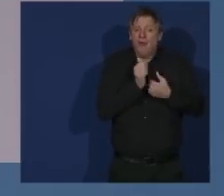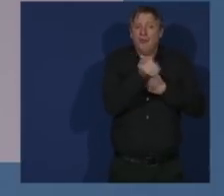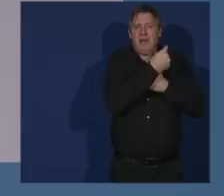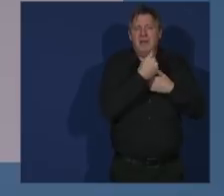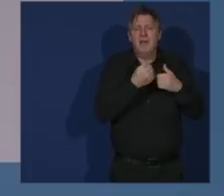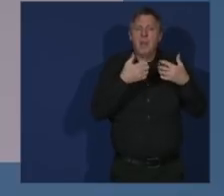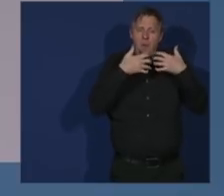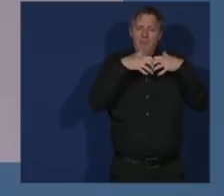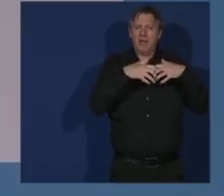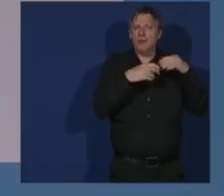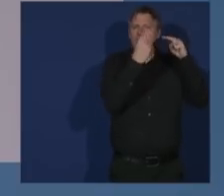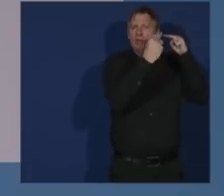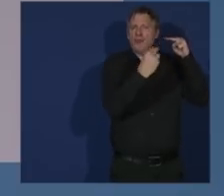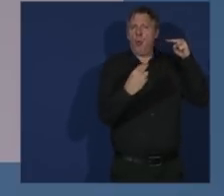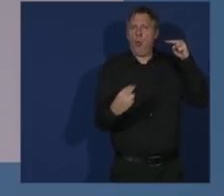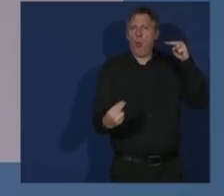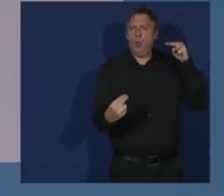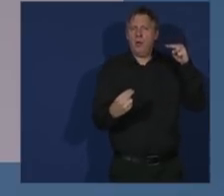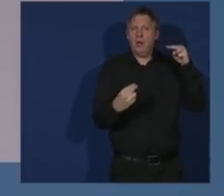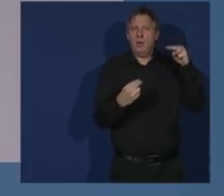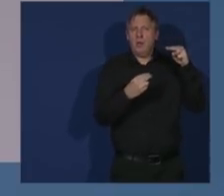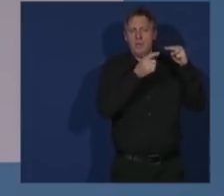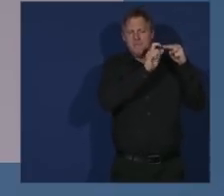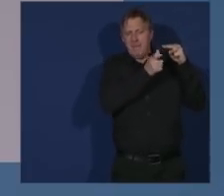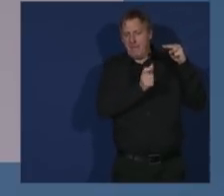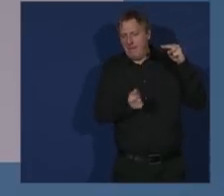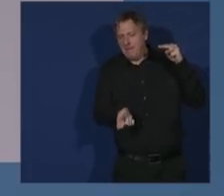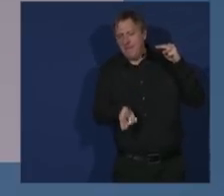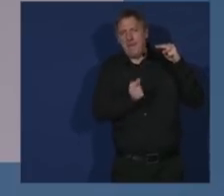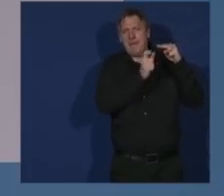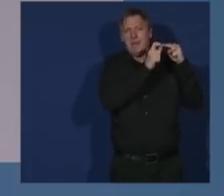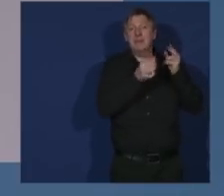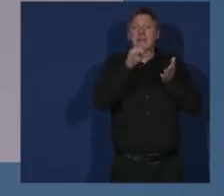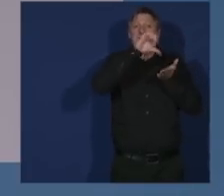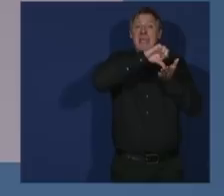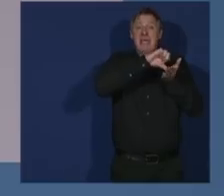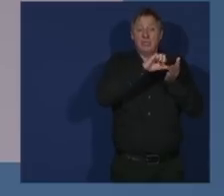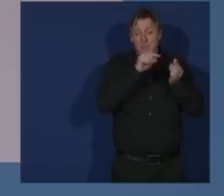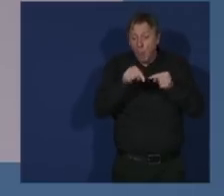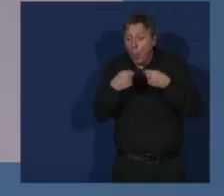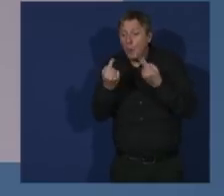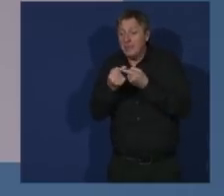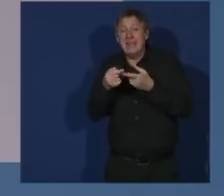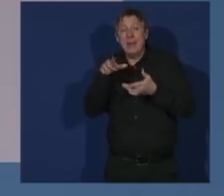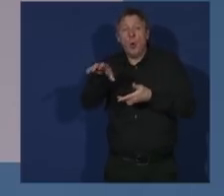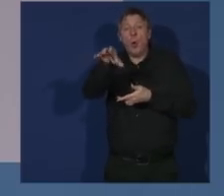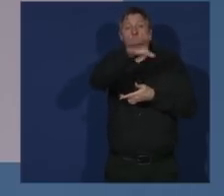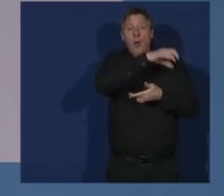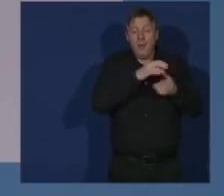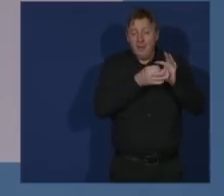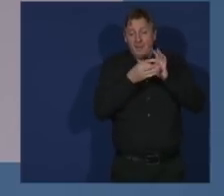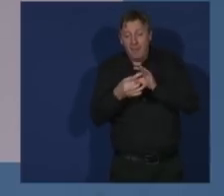notre mouvement doit être au service de l'échelon intérieur. Le siège est au service des comités locaux et ça ne sera jamais